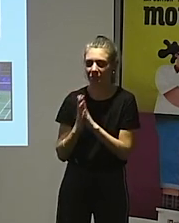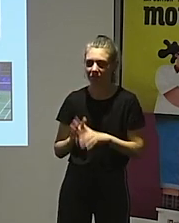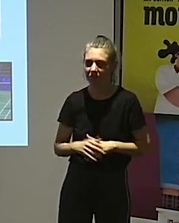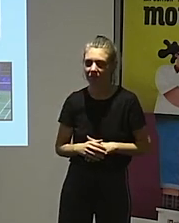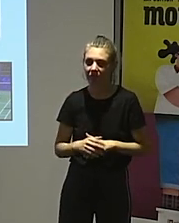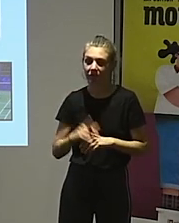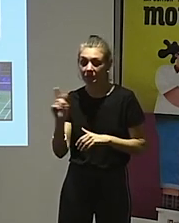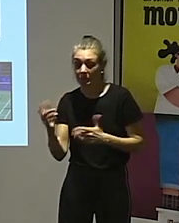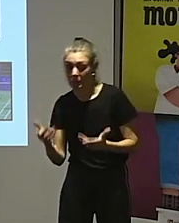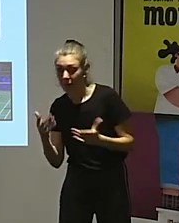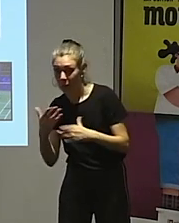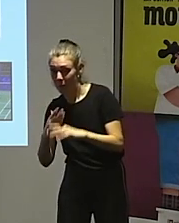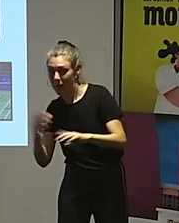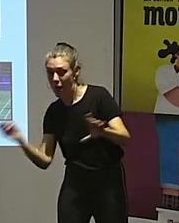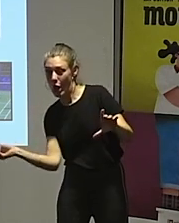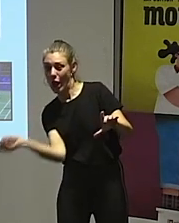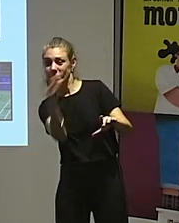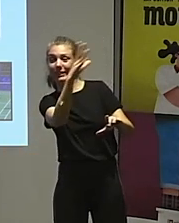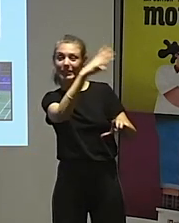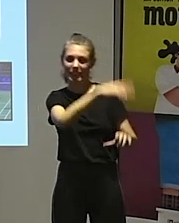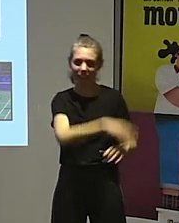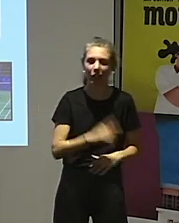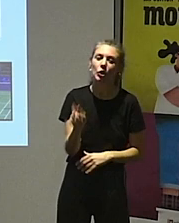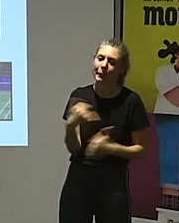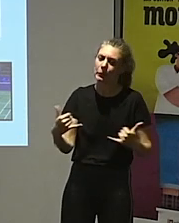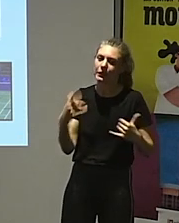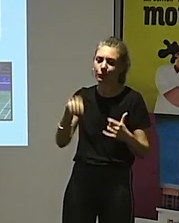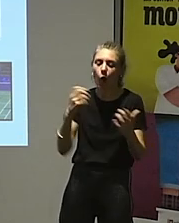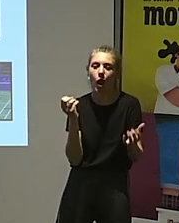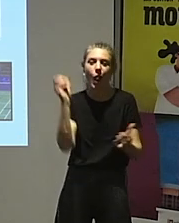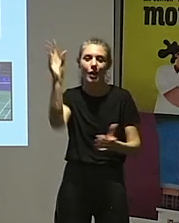Normalement, on va lancer l'objet. T'es prêt, Séverine ? C'était le but du jeu. On a une...